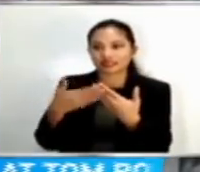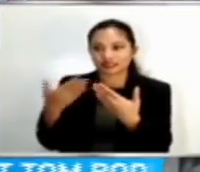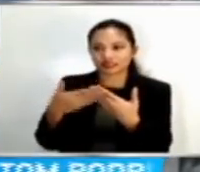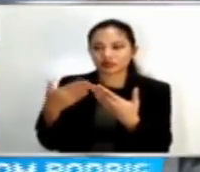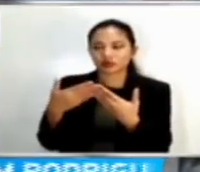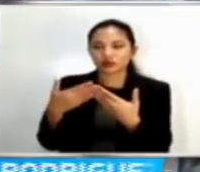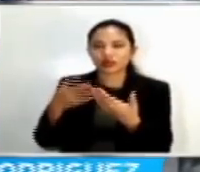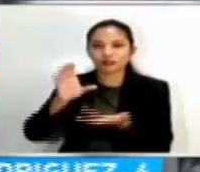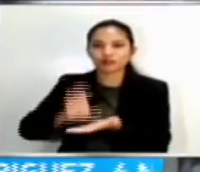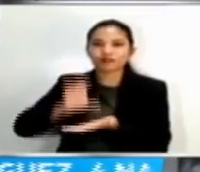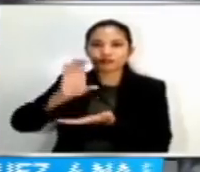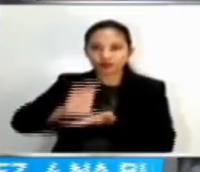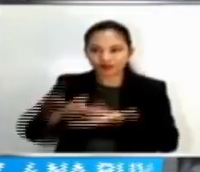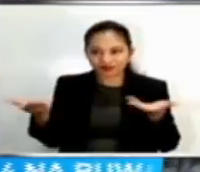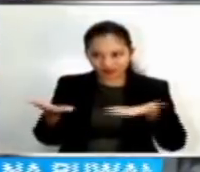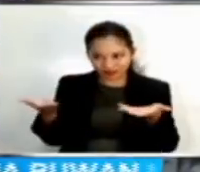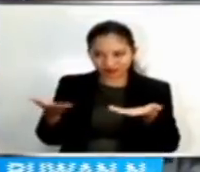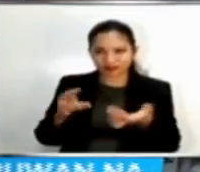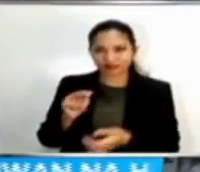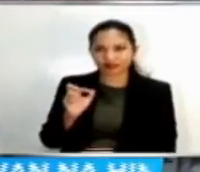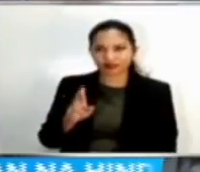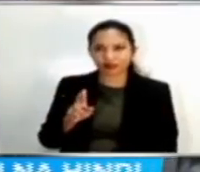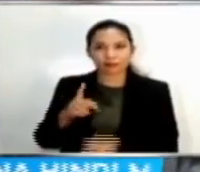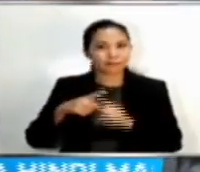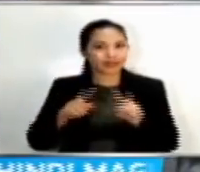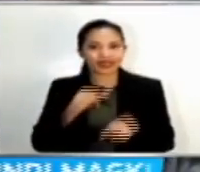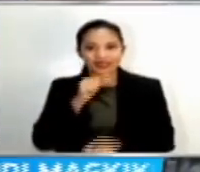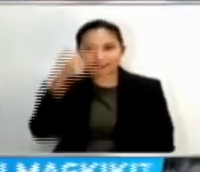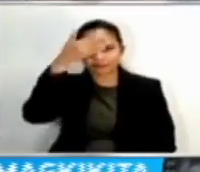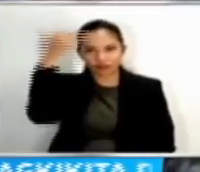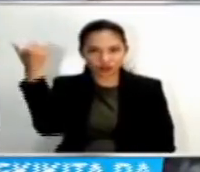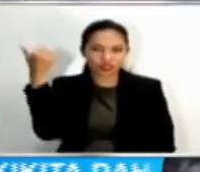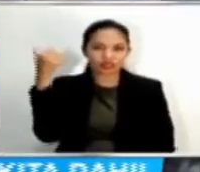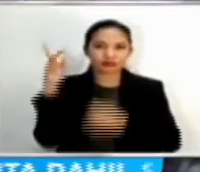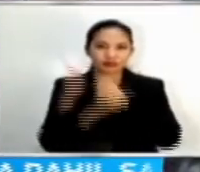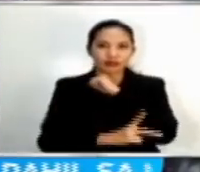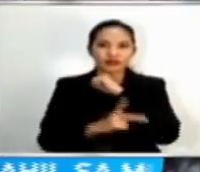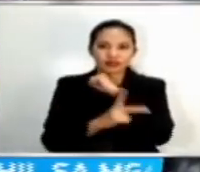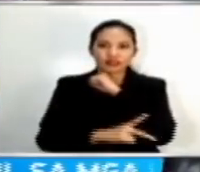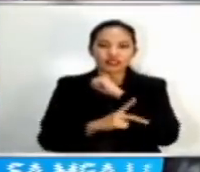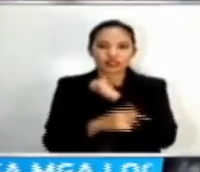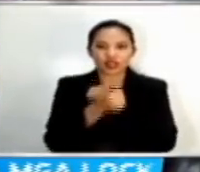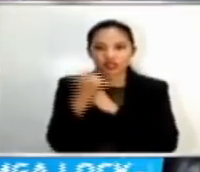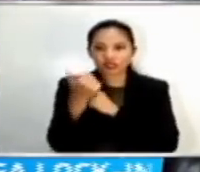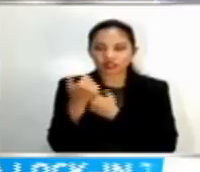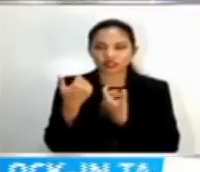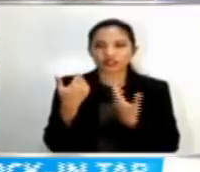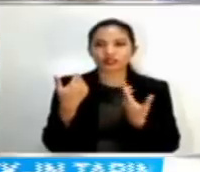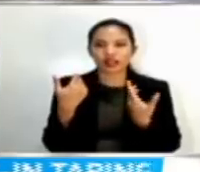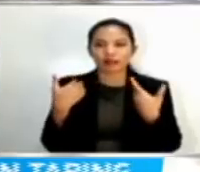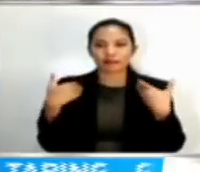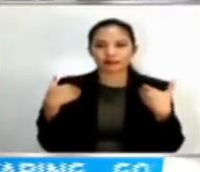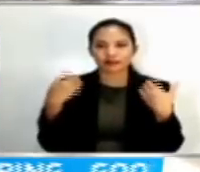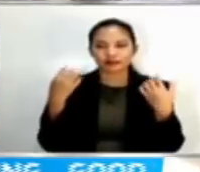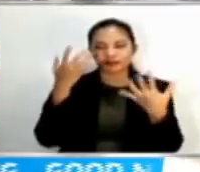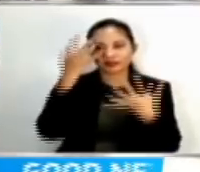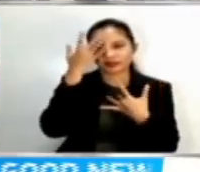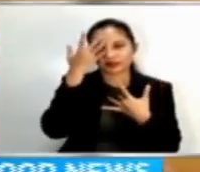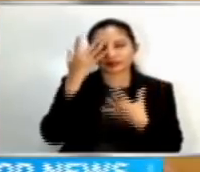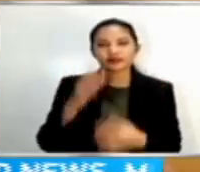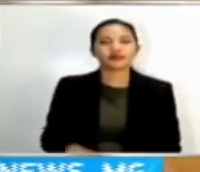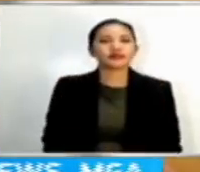mag-vaccine roll out. Pero syempre hindi natin kakalimutan naman yung mga other provinces, other LGUs na may high risk. Oo nga po. Pero sa totoo